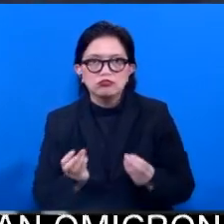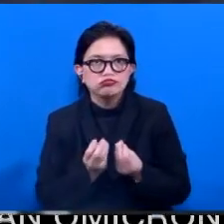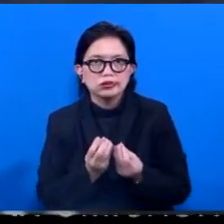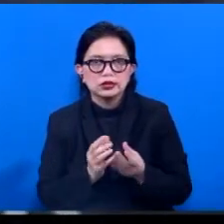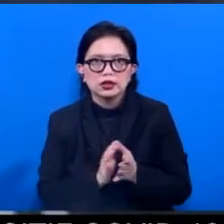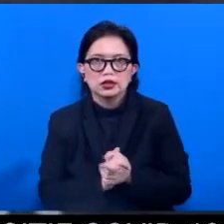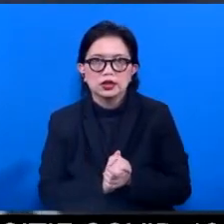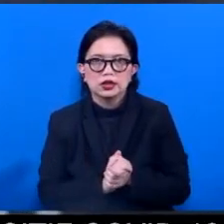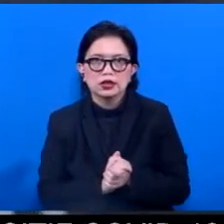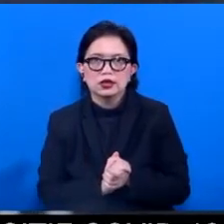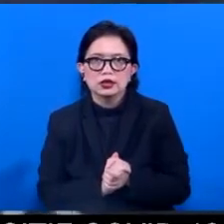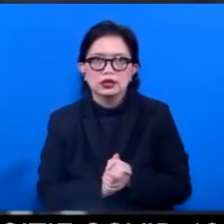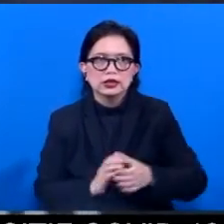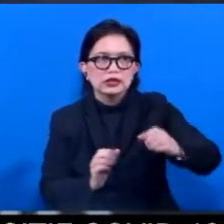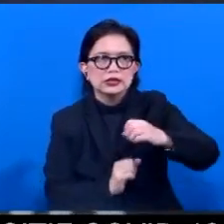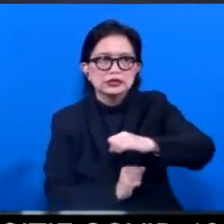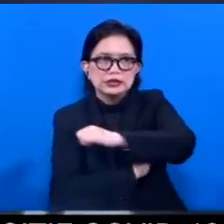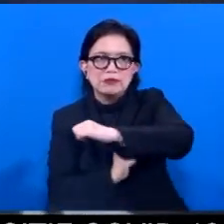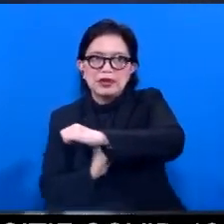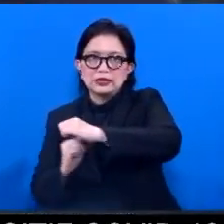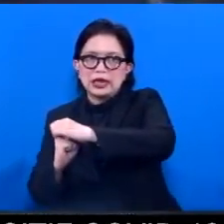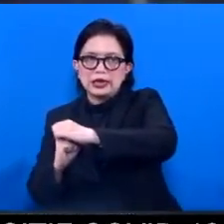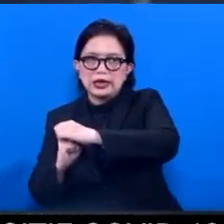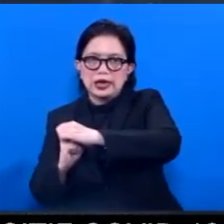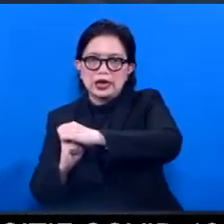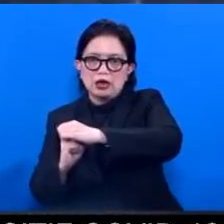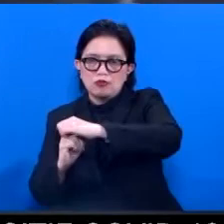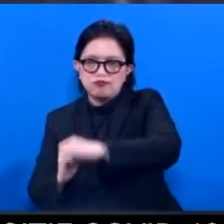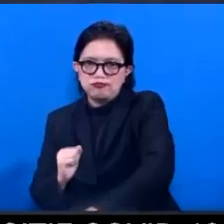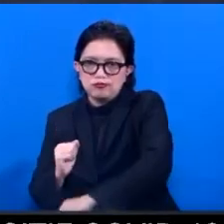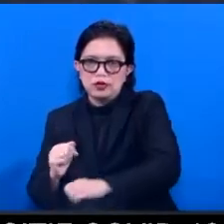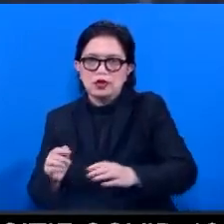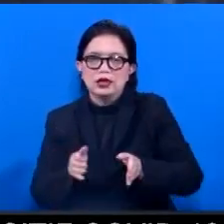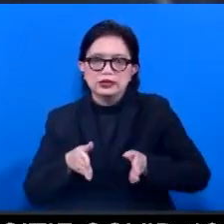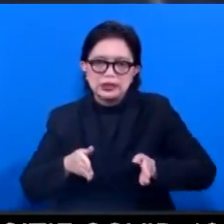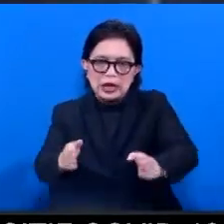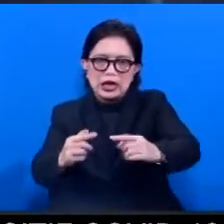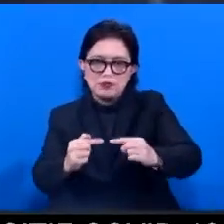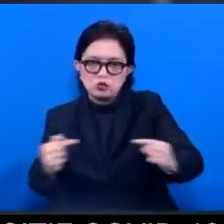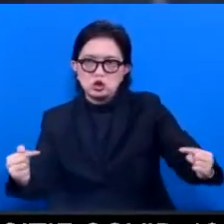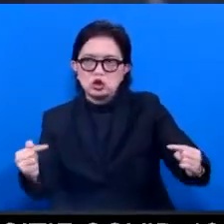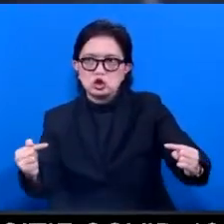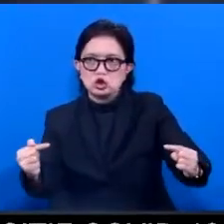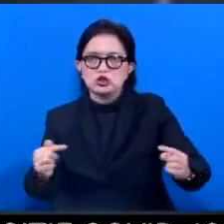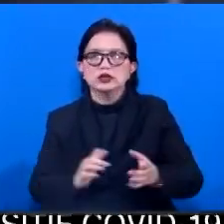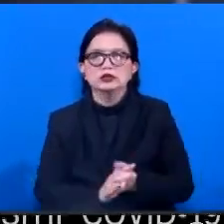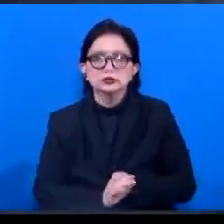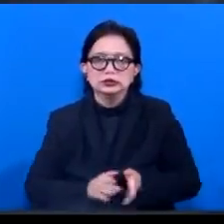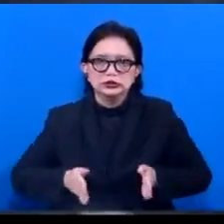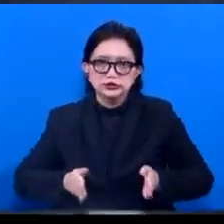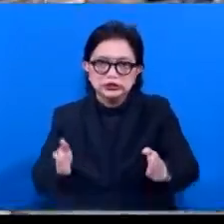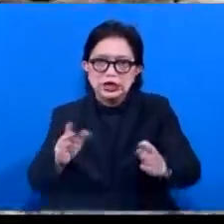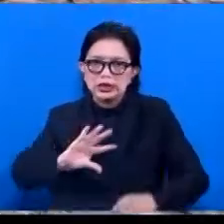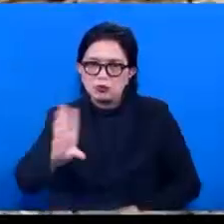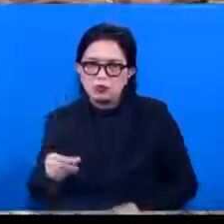mengakibatkan banyak jembatan yang terputus, baik jembatan yang akses jalan kabupaten maupun jalan desa.